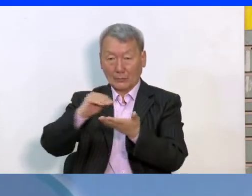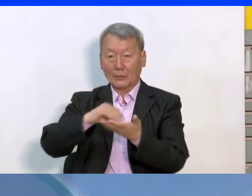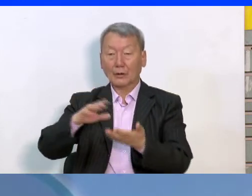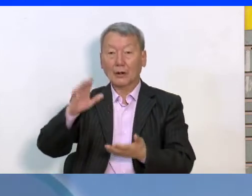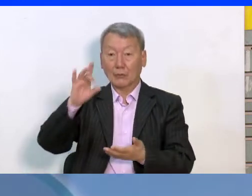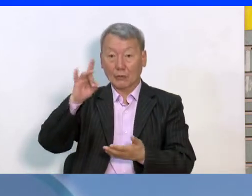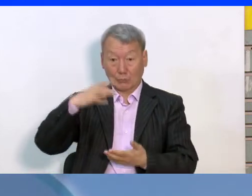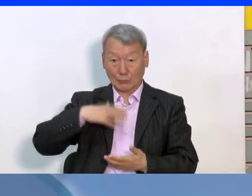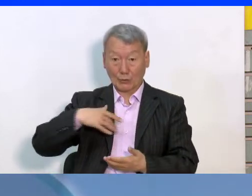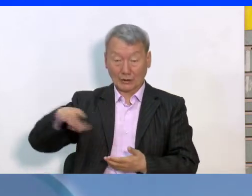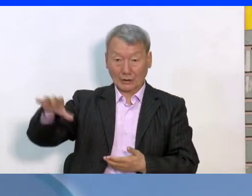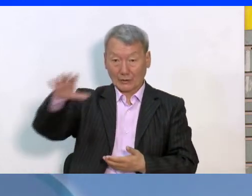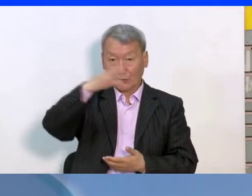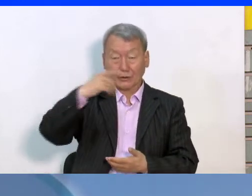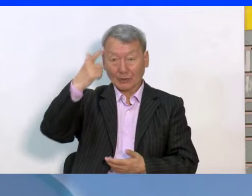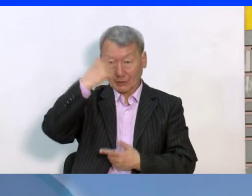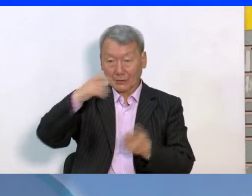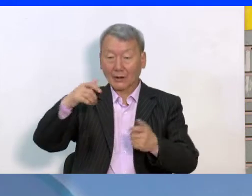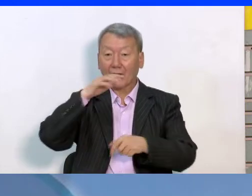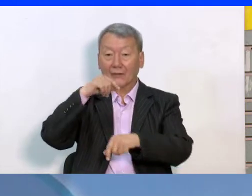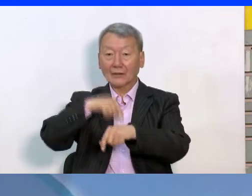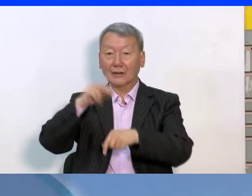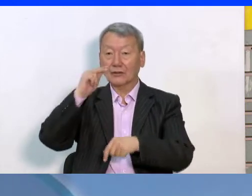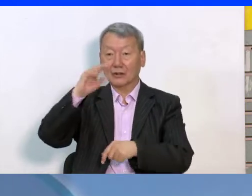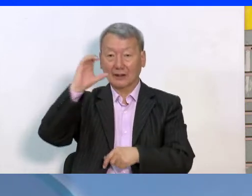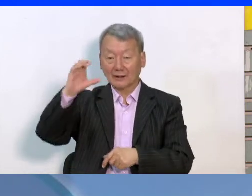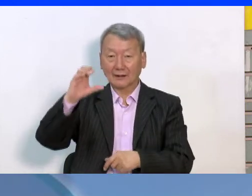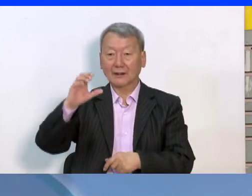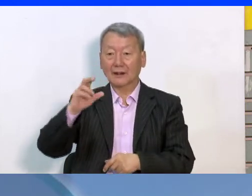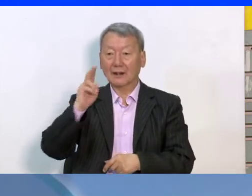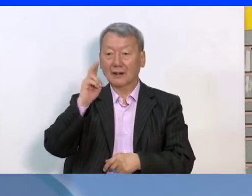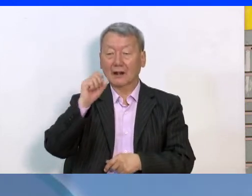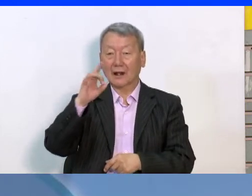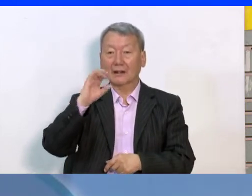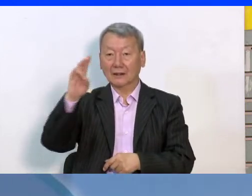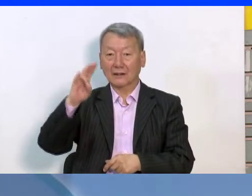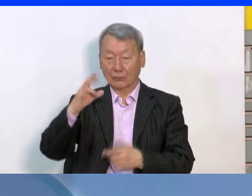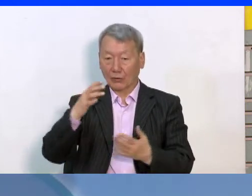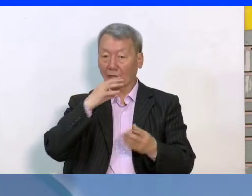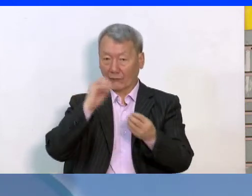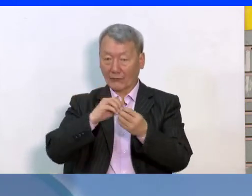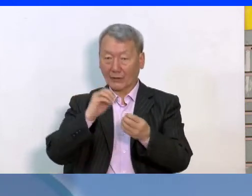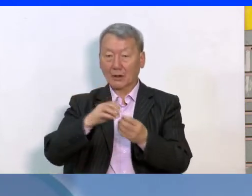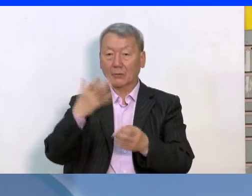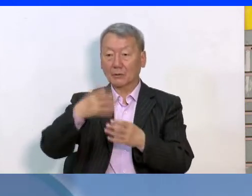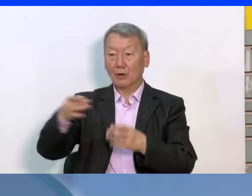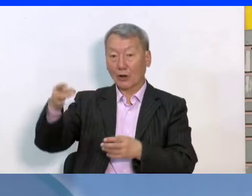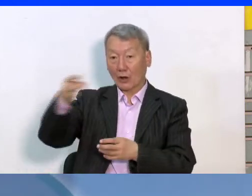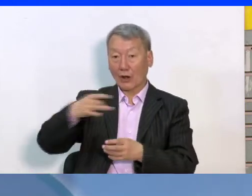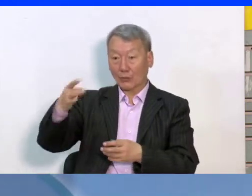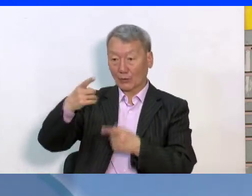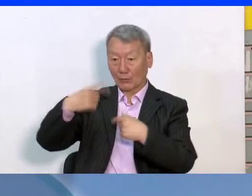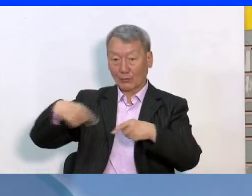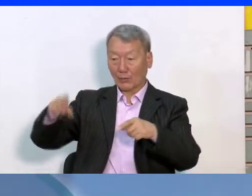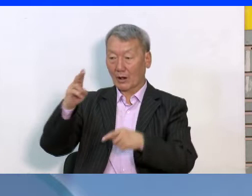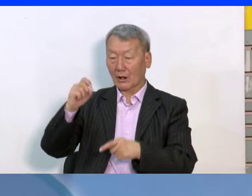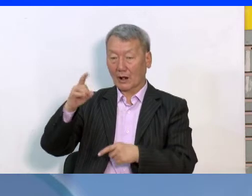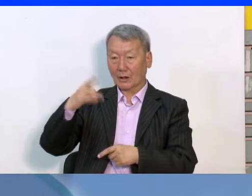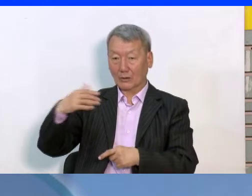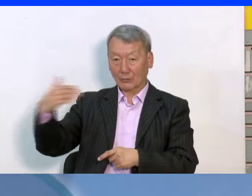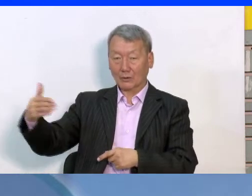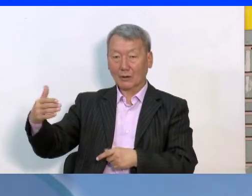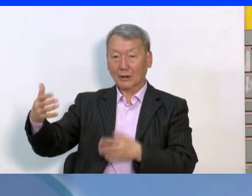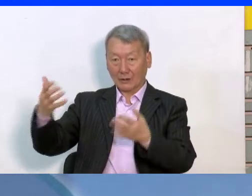Жалпы республикабыз, билесиздер, өзгөчө кырдаал абалында жашап атабыз. Райондук штаб ошондой чечим